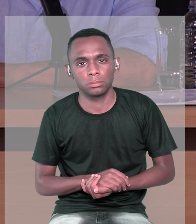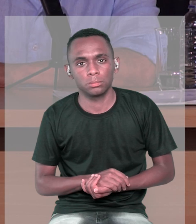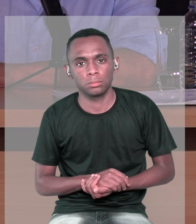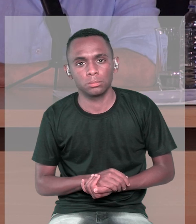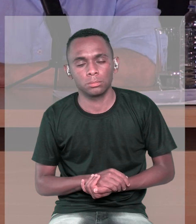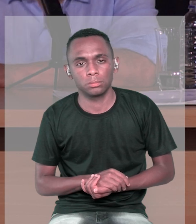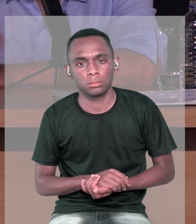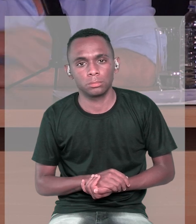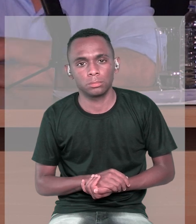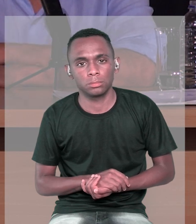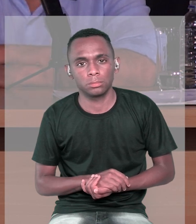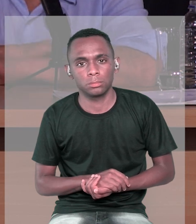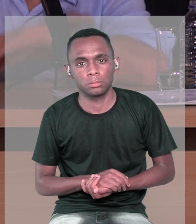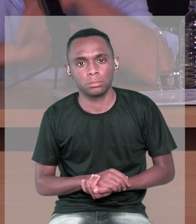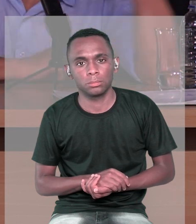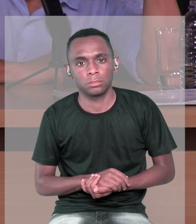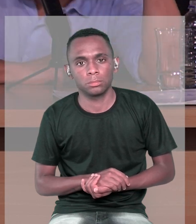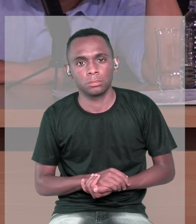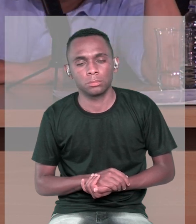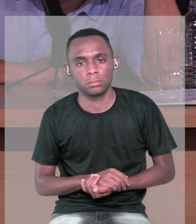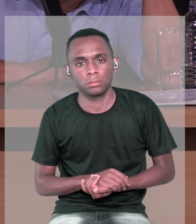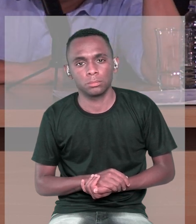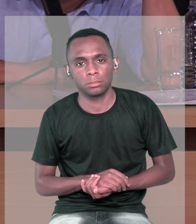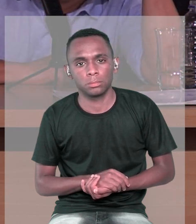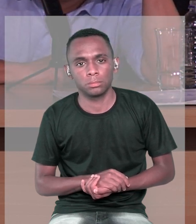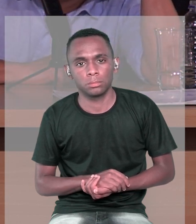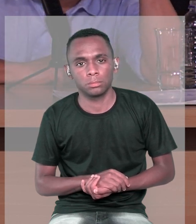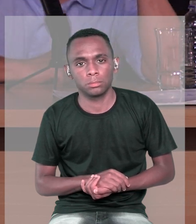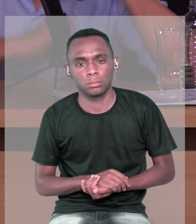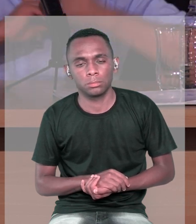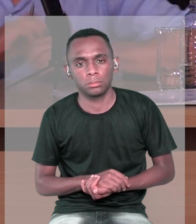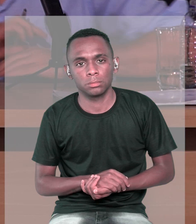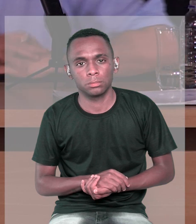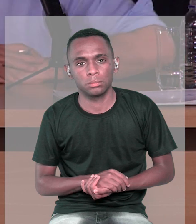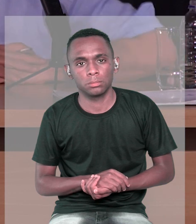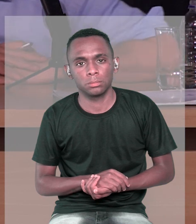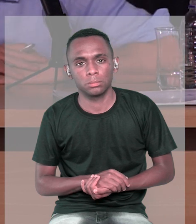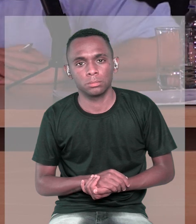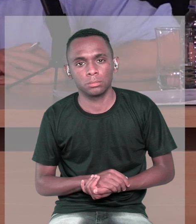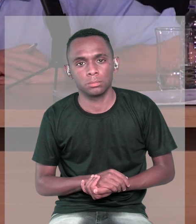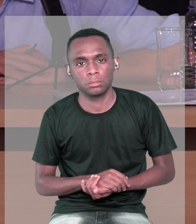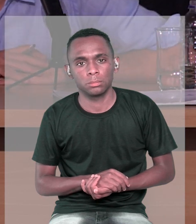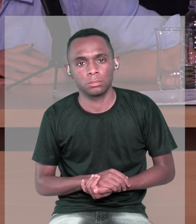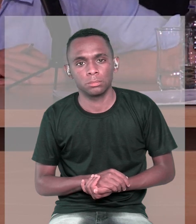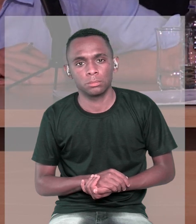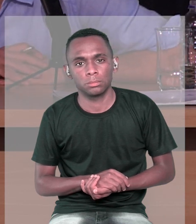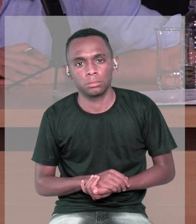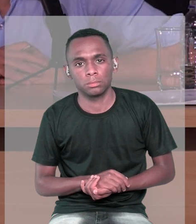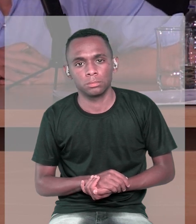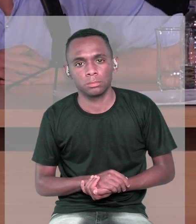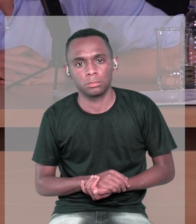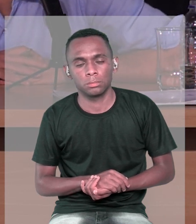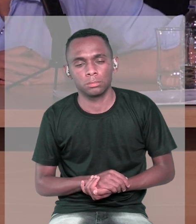juridique. C'est un terme juridique, c'est-à-dire qu'on peut dire de quelqu'un qu'il a la jouissance de la